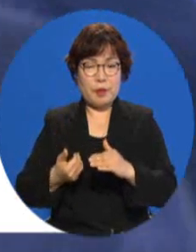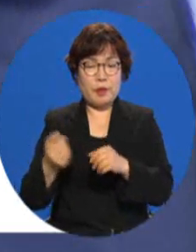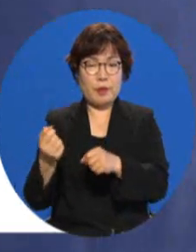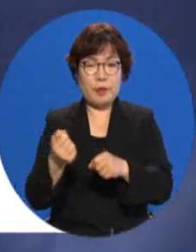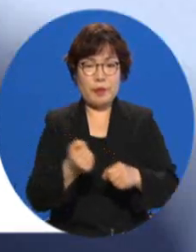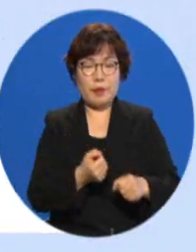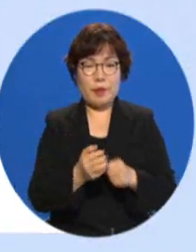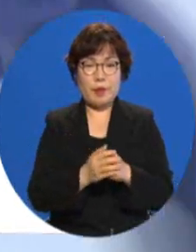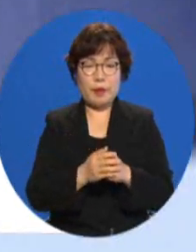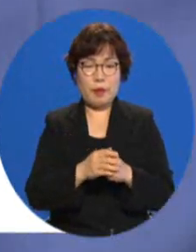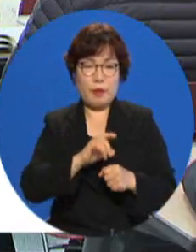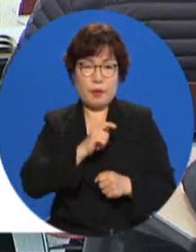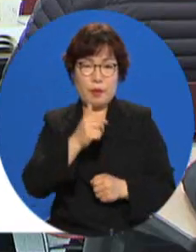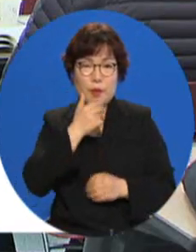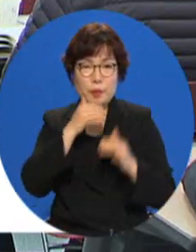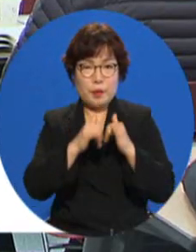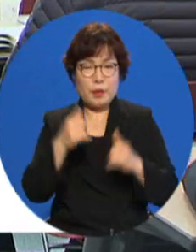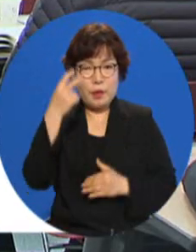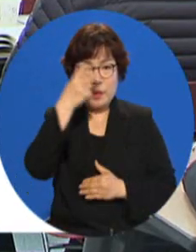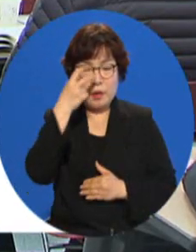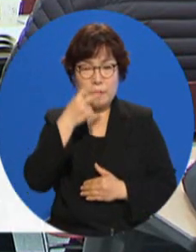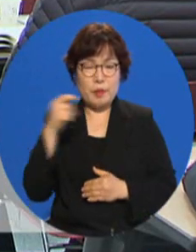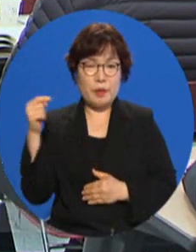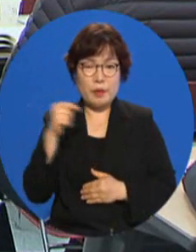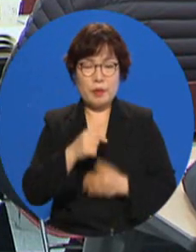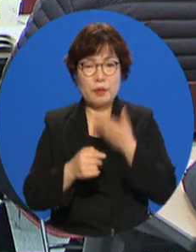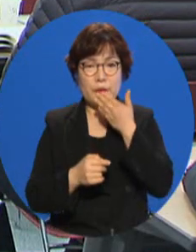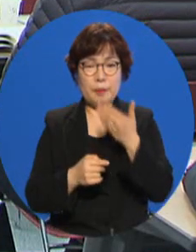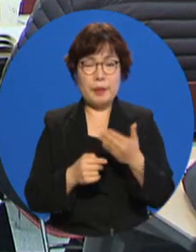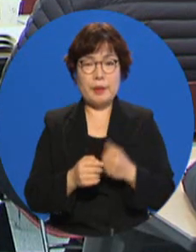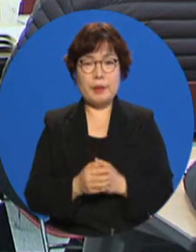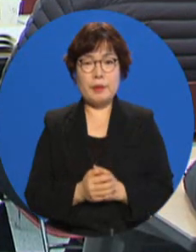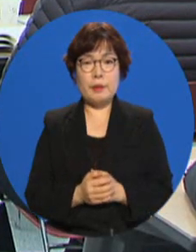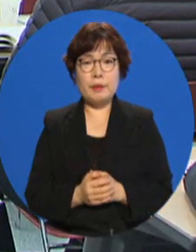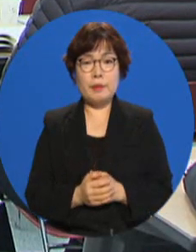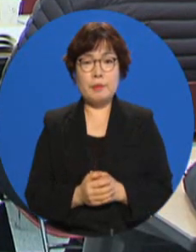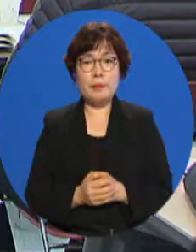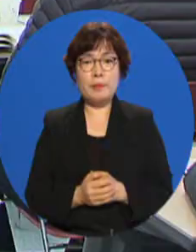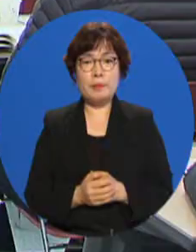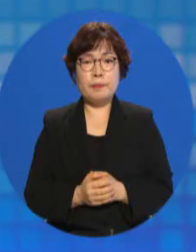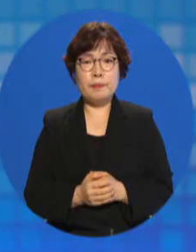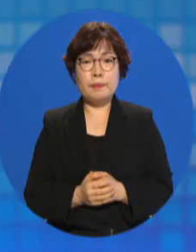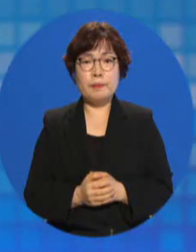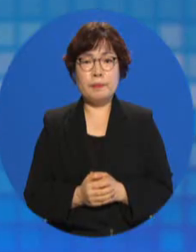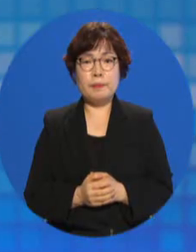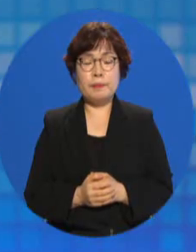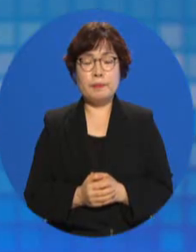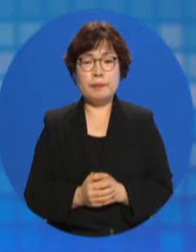앞당겨 무자격 조합원 검증도 강화될 것으로 보입니다.